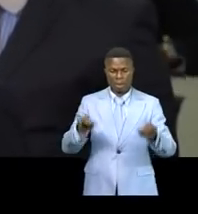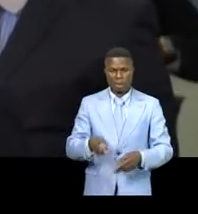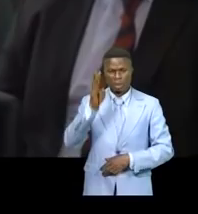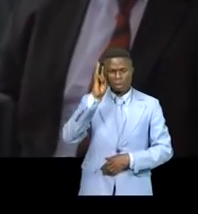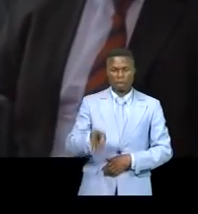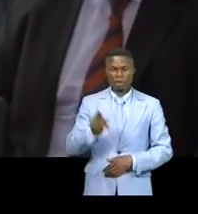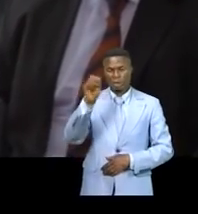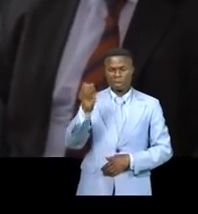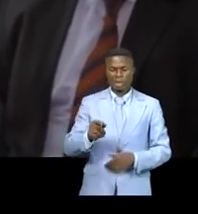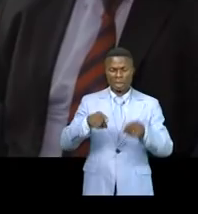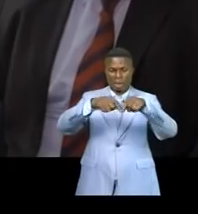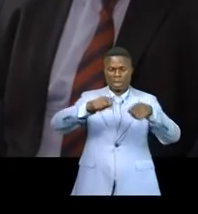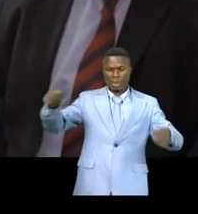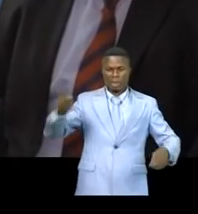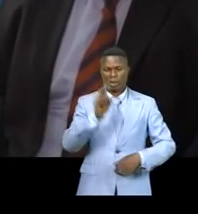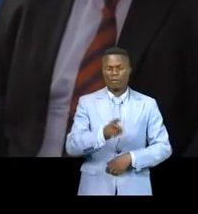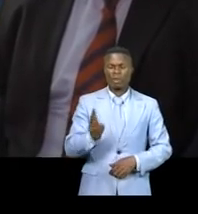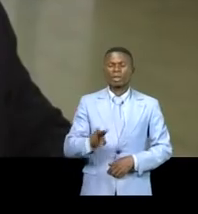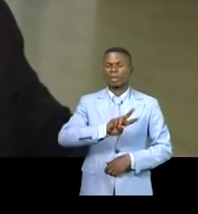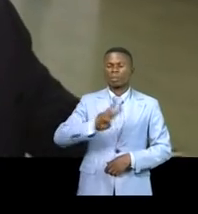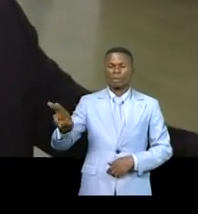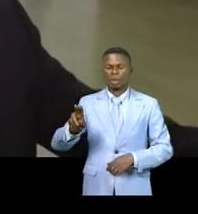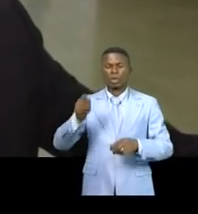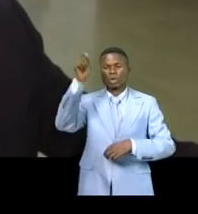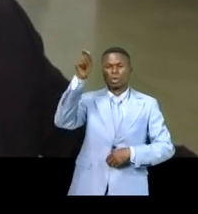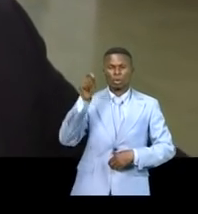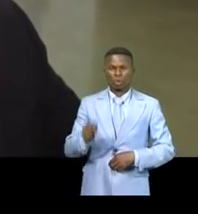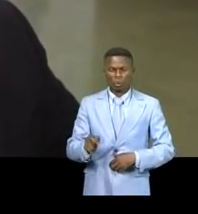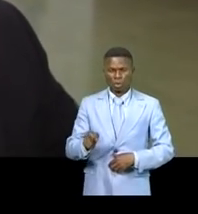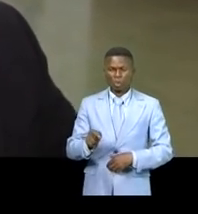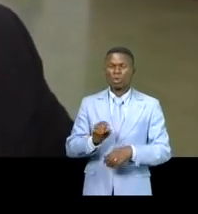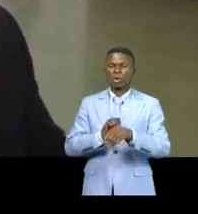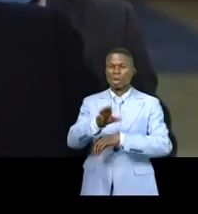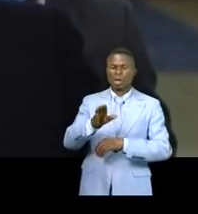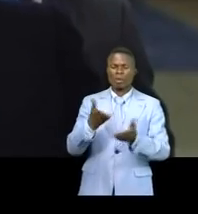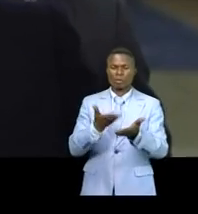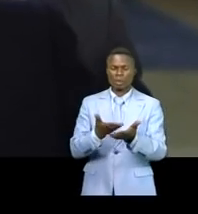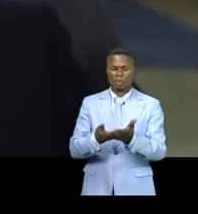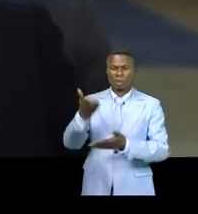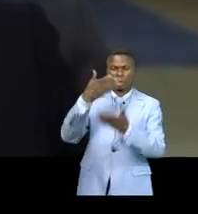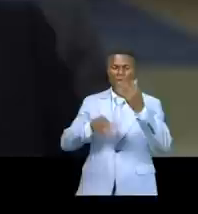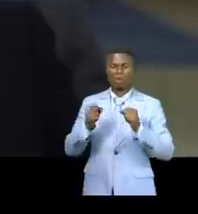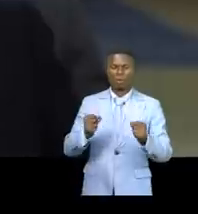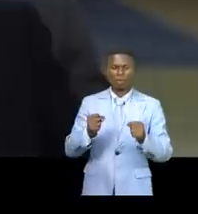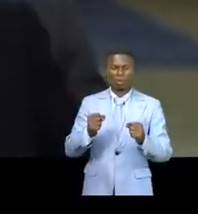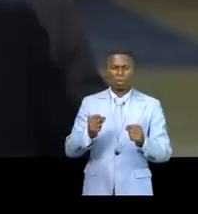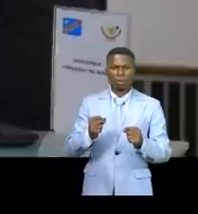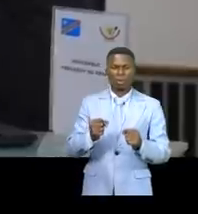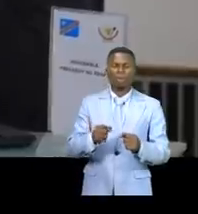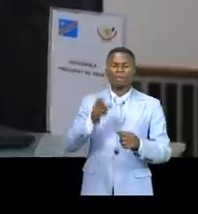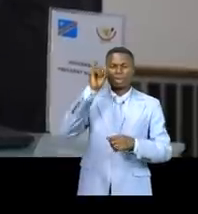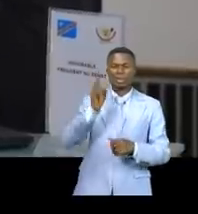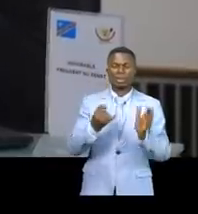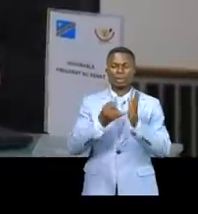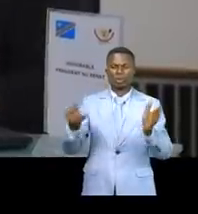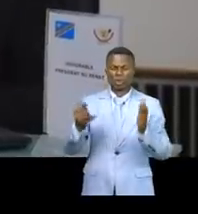330 hectares, 22 600 unités de logements sociaux, le boulevard dit de l'alternance, une tour de 160 mètres qui